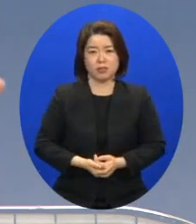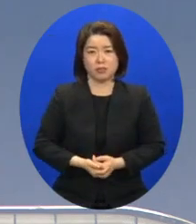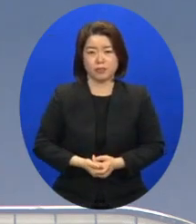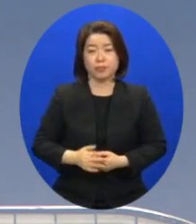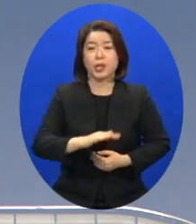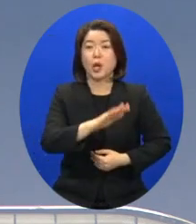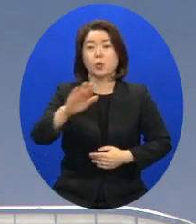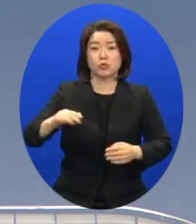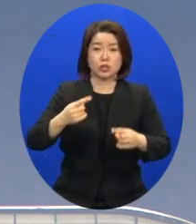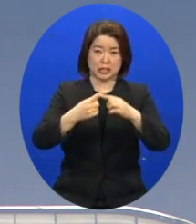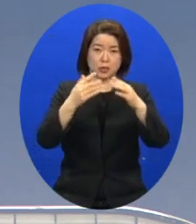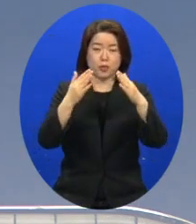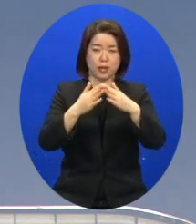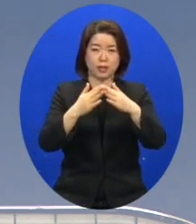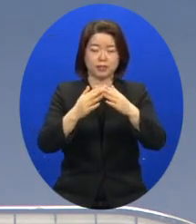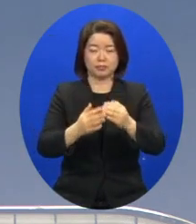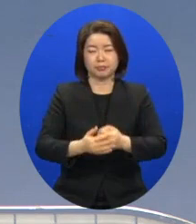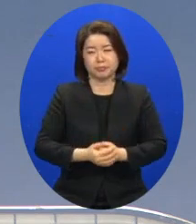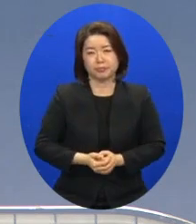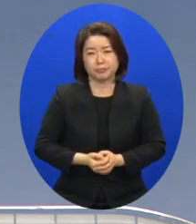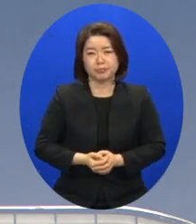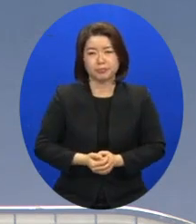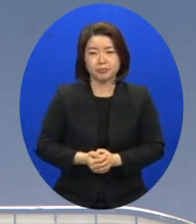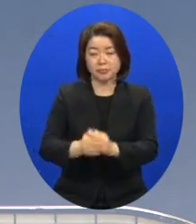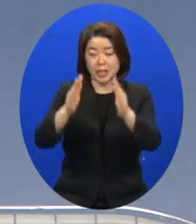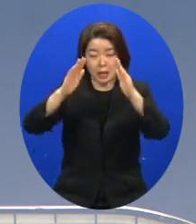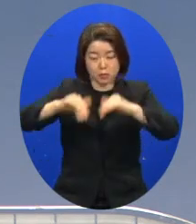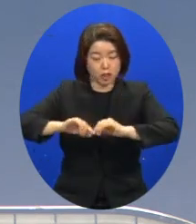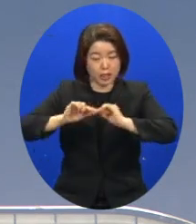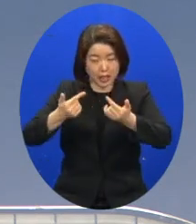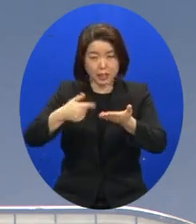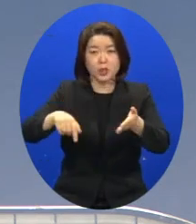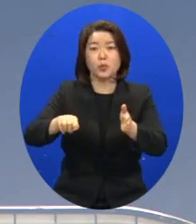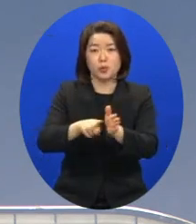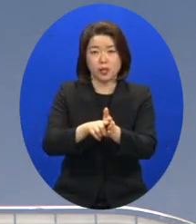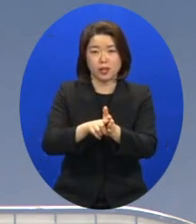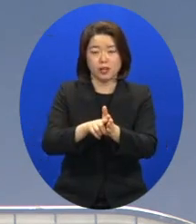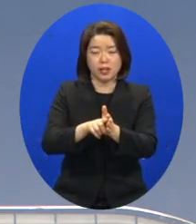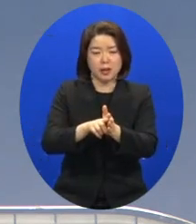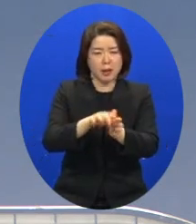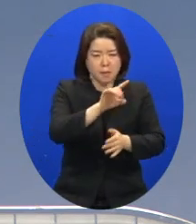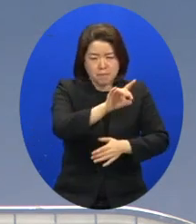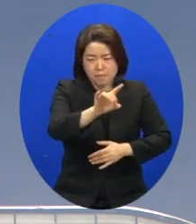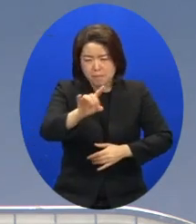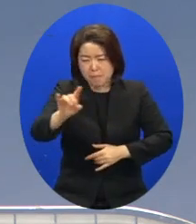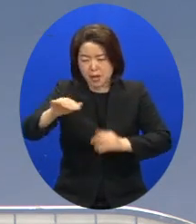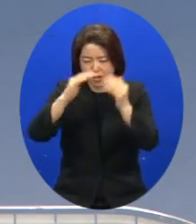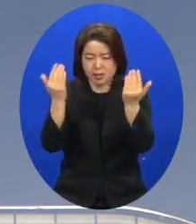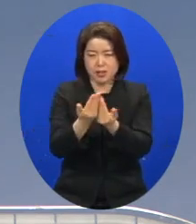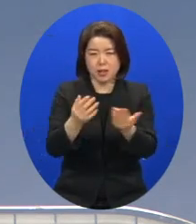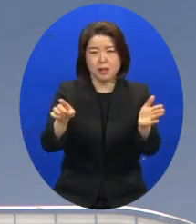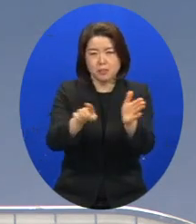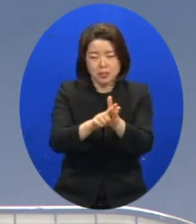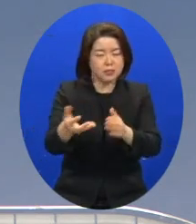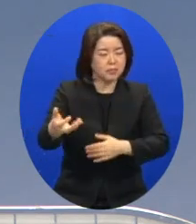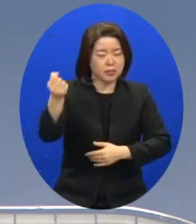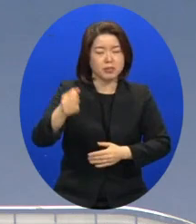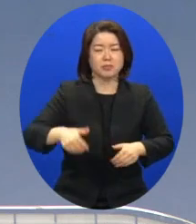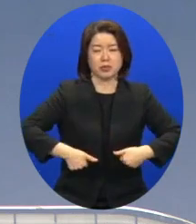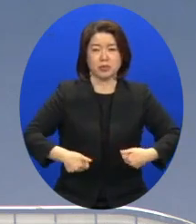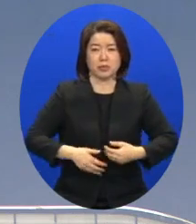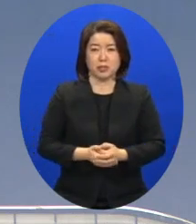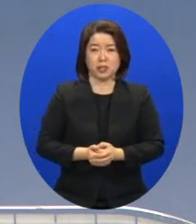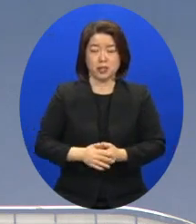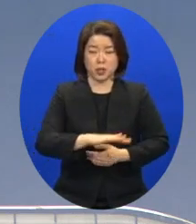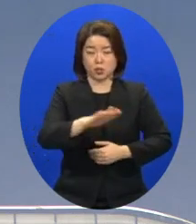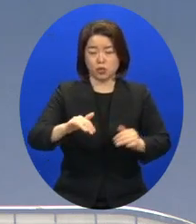우리 교회가 무너지지 않으려면 우리가 다 그런 믿음을 가져야 우리 사회를 부